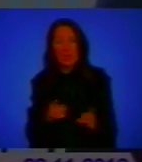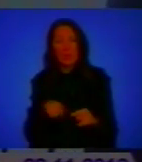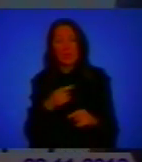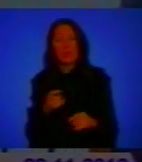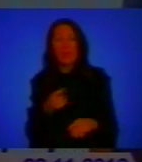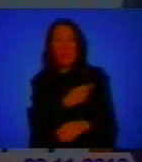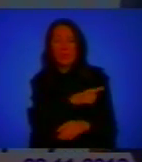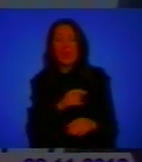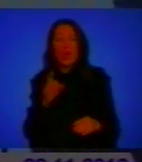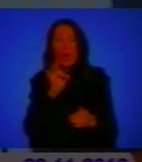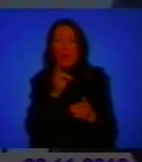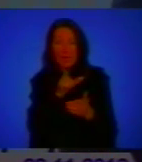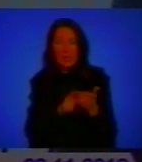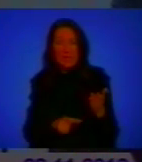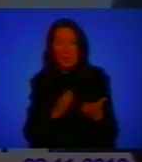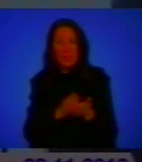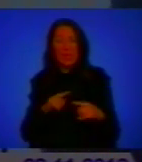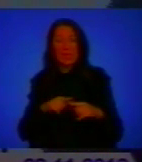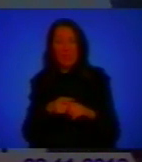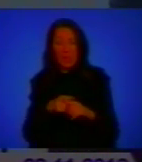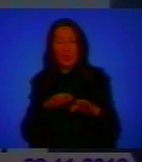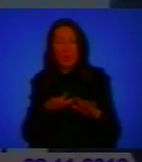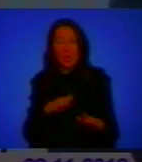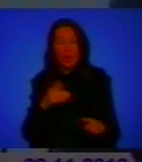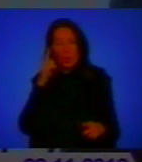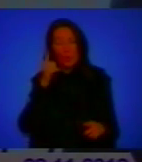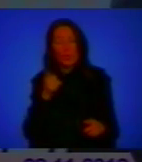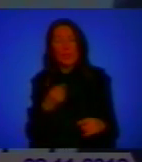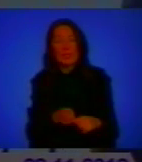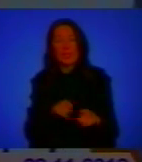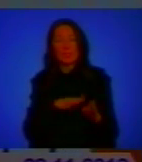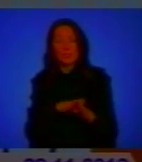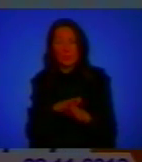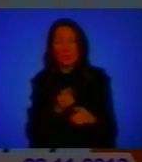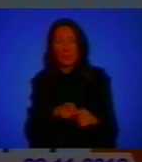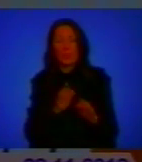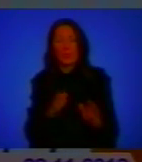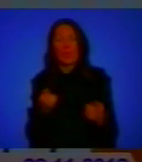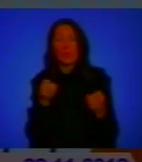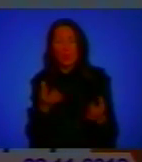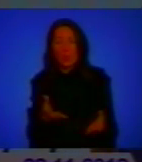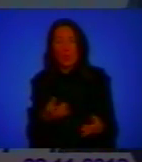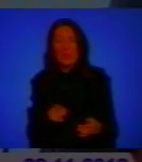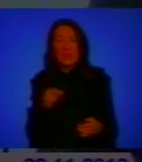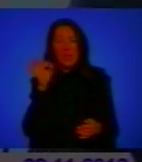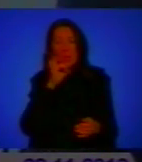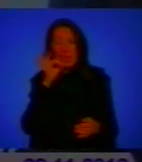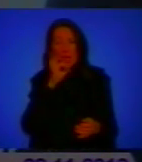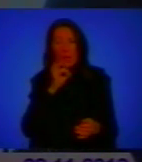рецепт, є певна технологія. Я думаю, якщо ми це зреалізуємо, то це ж буде доступність тих же медикаментів